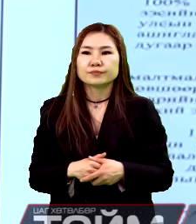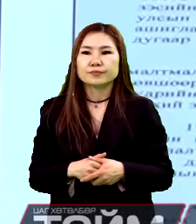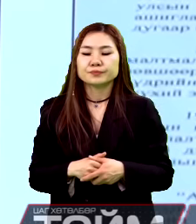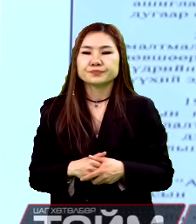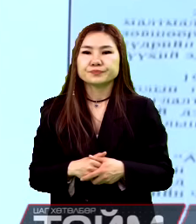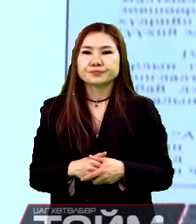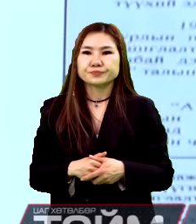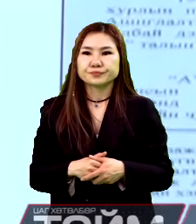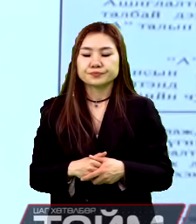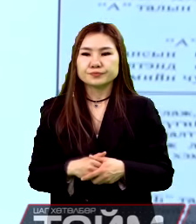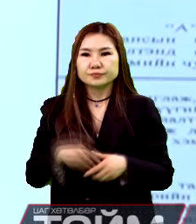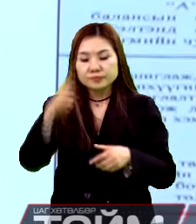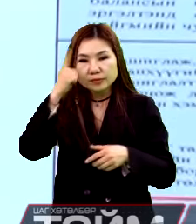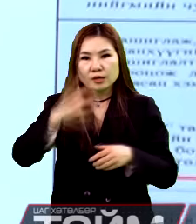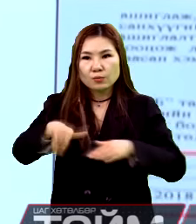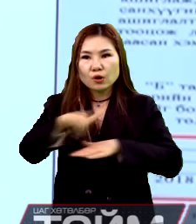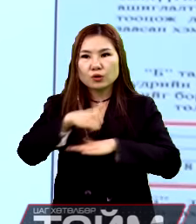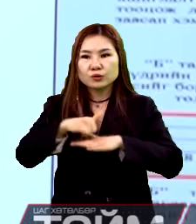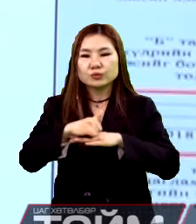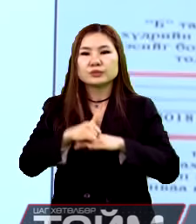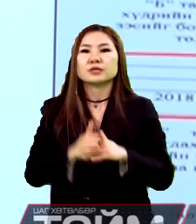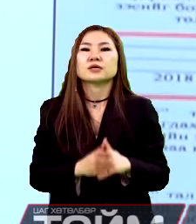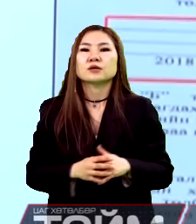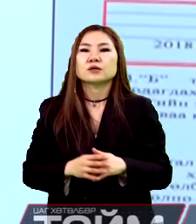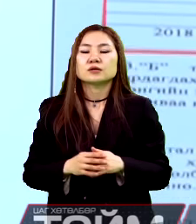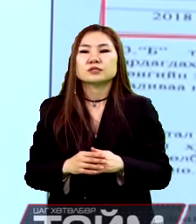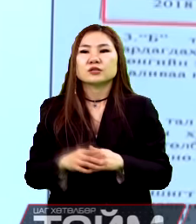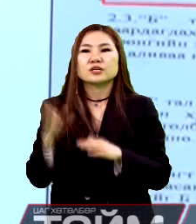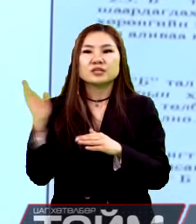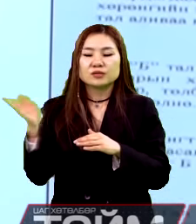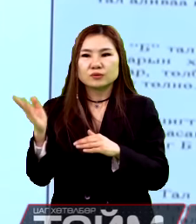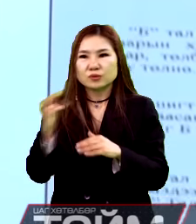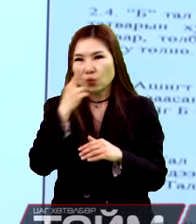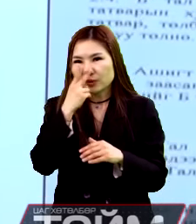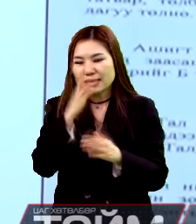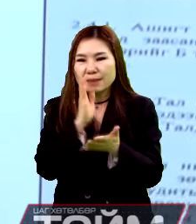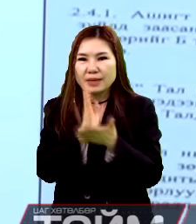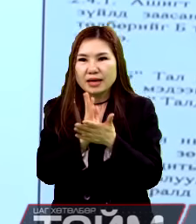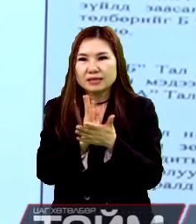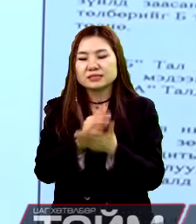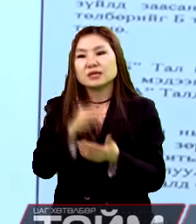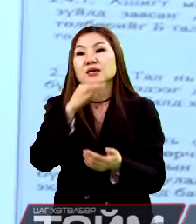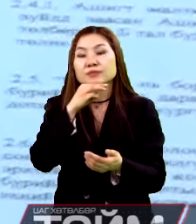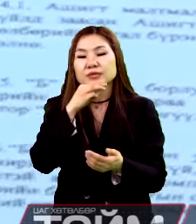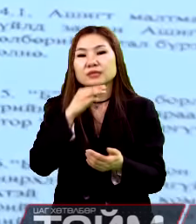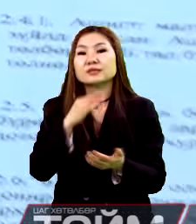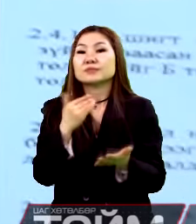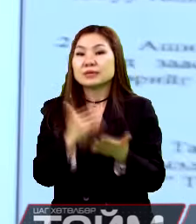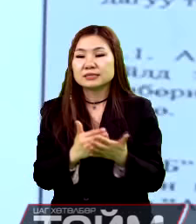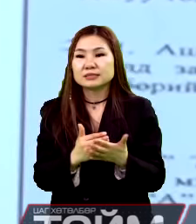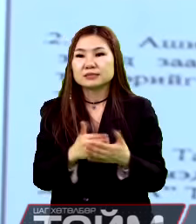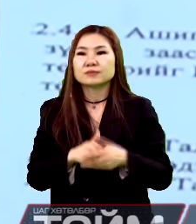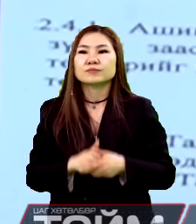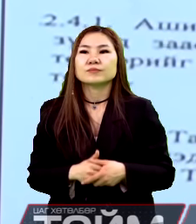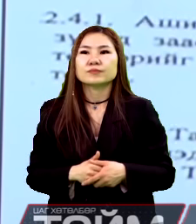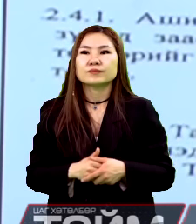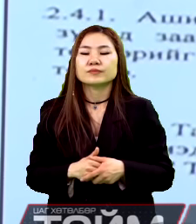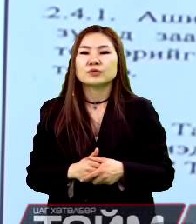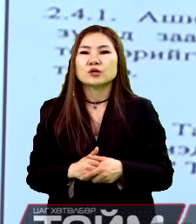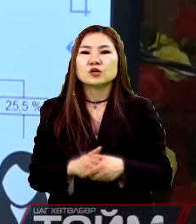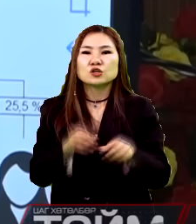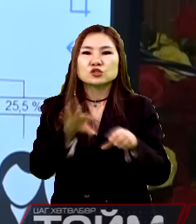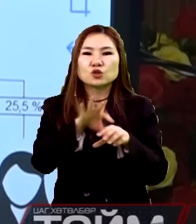албаатай одоо юу гэдэг юм Монгол улсын энэ бол фотошоп байна, эвлүүлэг байна, гүтгэлэг байна гэдэг ийм мэдээлүүлж явлаа. За